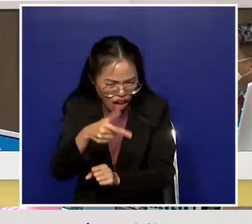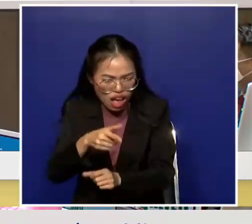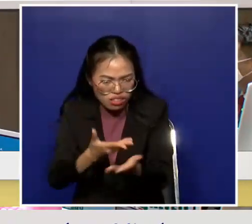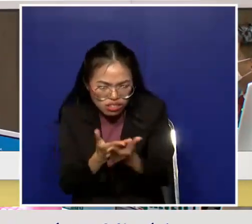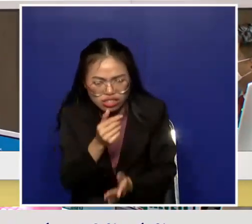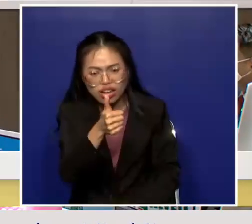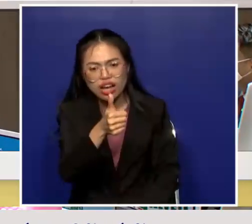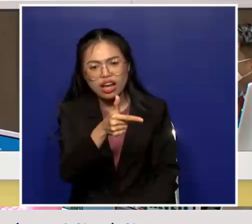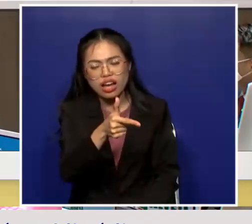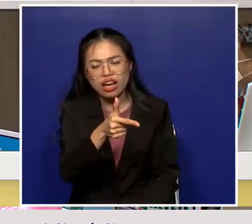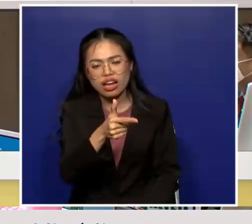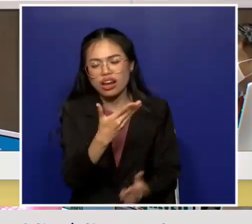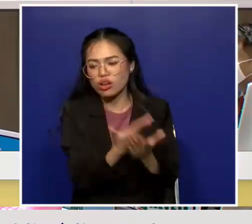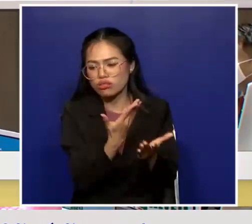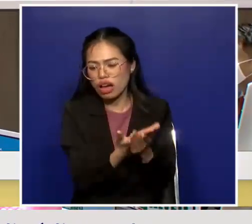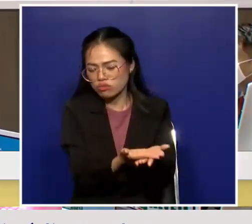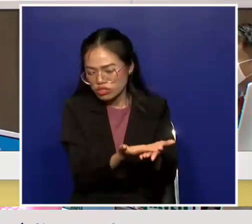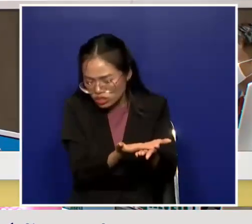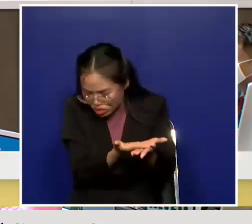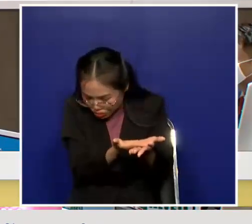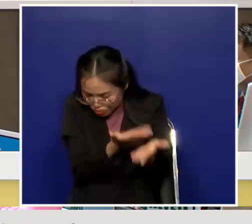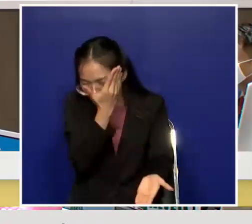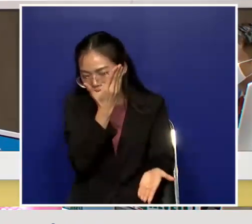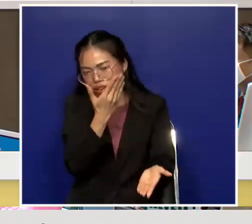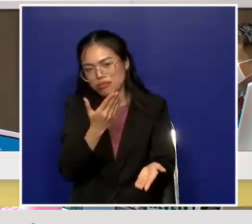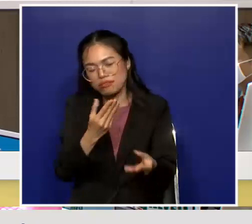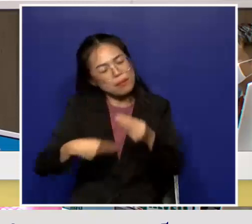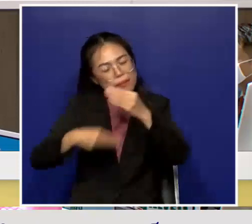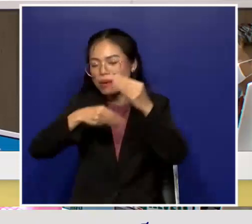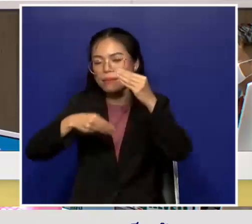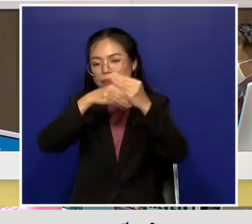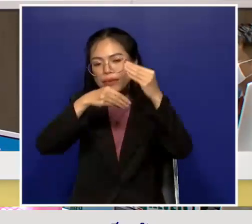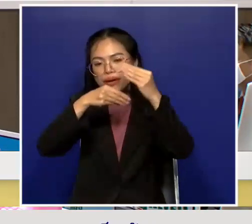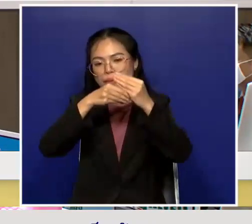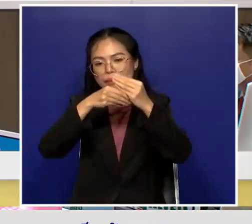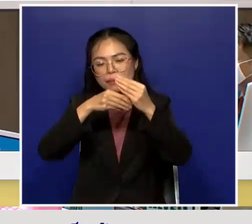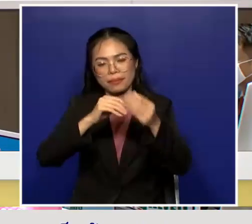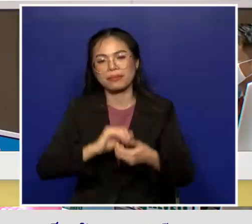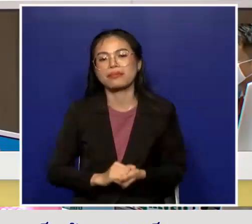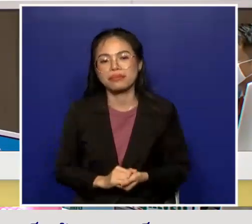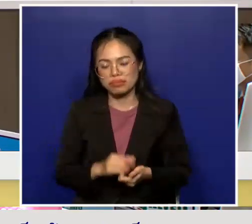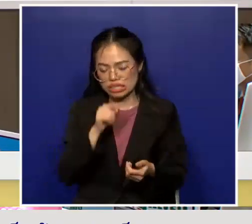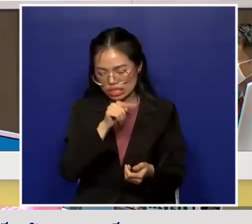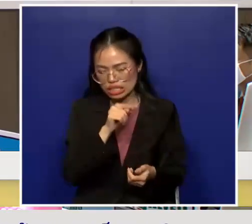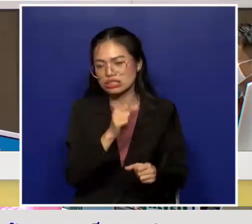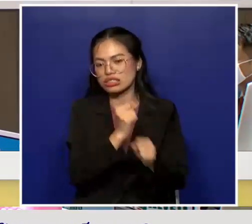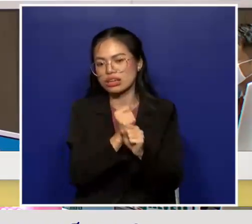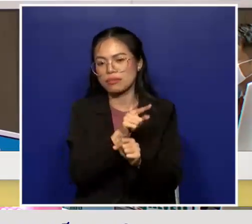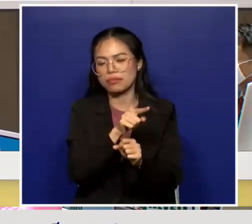นไหมราคาที่ดินเพิ่มเป็นร้อยเท่าพันเท่านี่คือความสามารถพิเศษของเจ้าสัวร